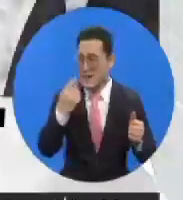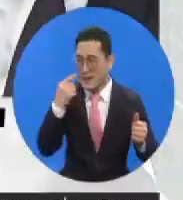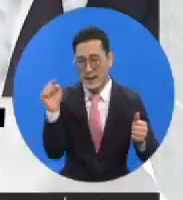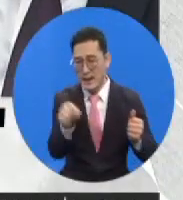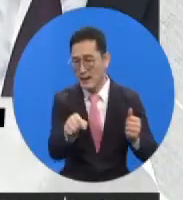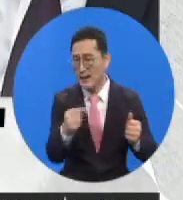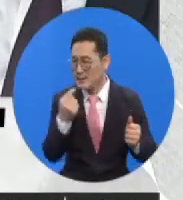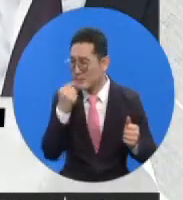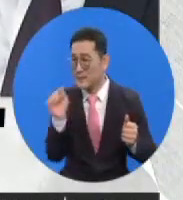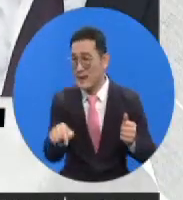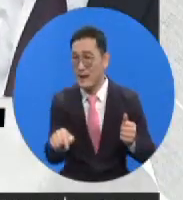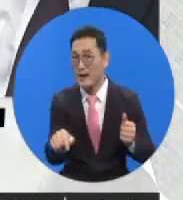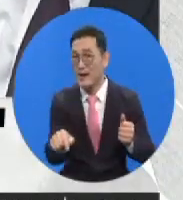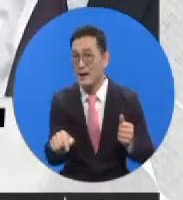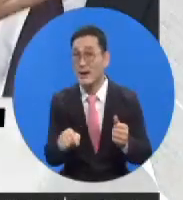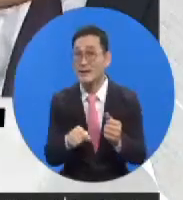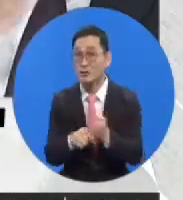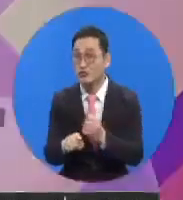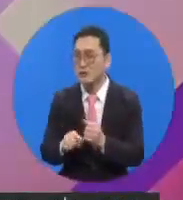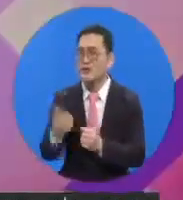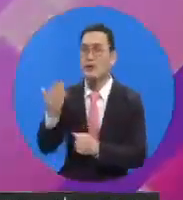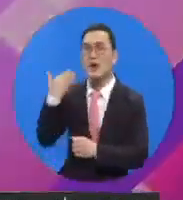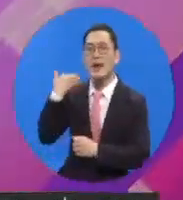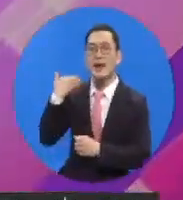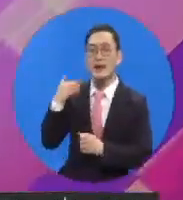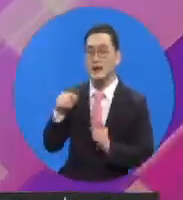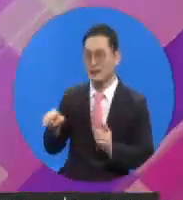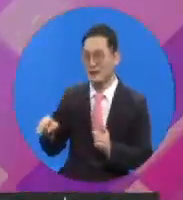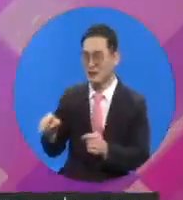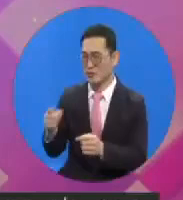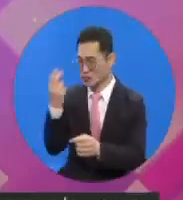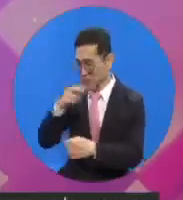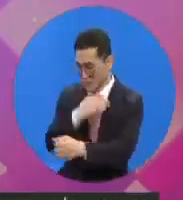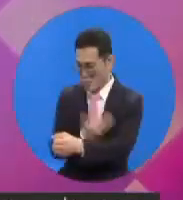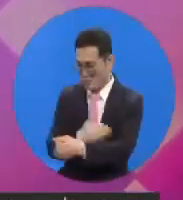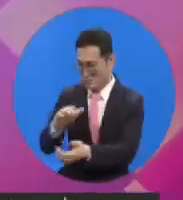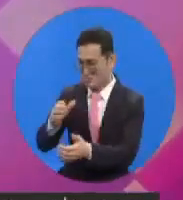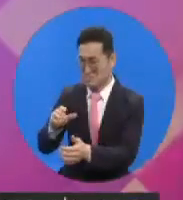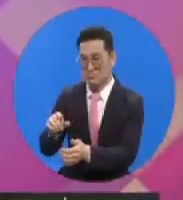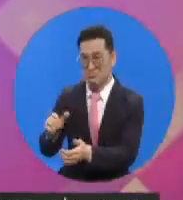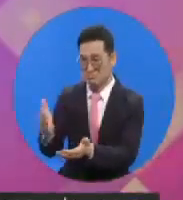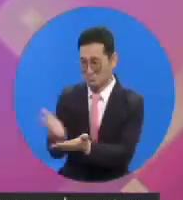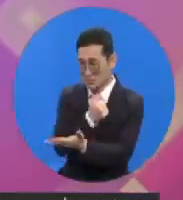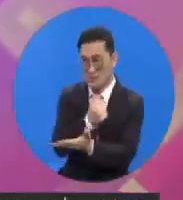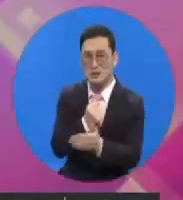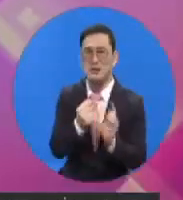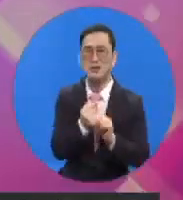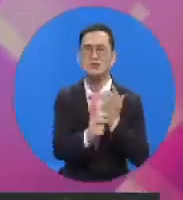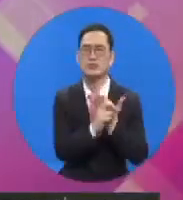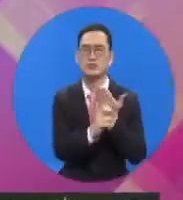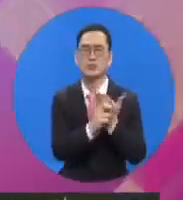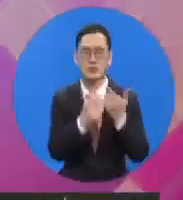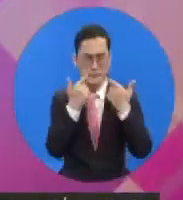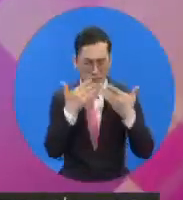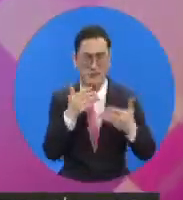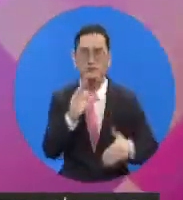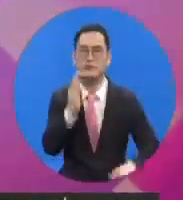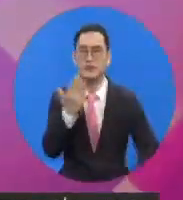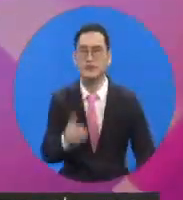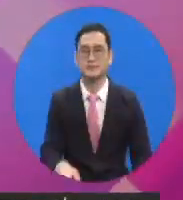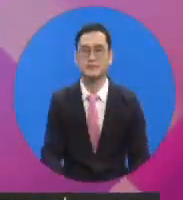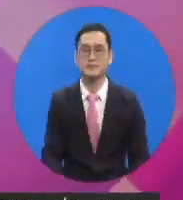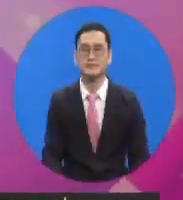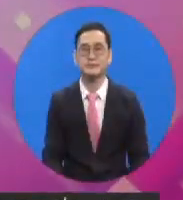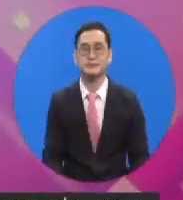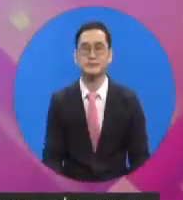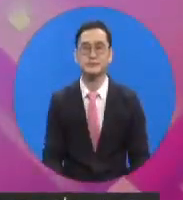생각이 들었습니다. 그렇군요. 윤 실장님 강기정 전 수석의 말대로 검찰이 정치를 하다가 들킨